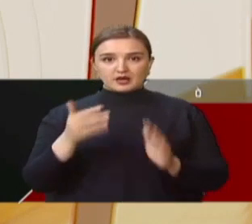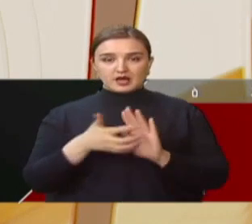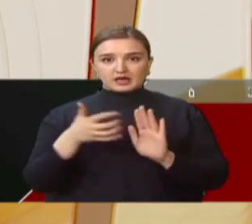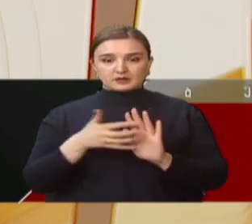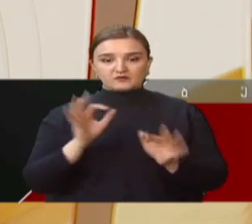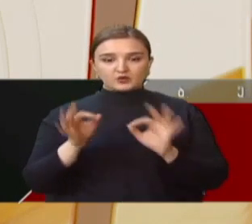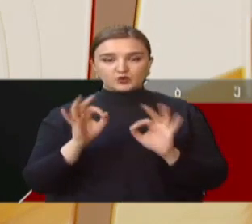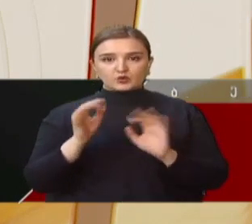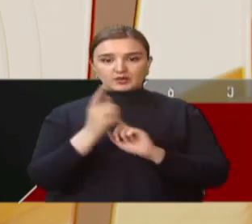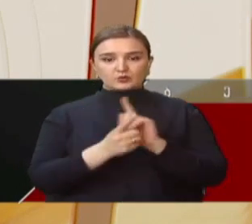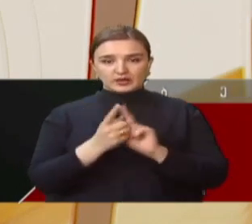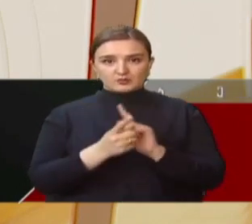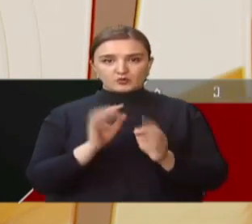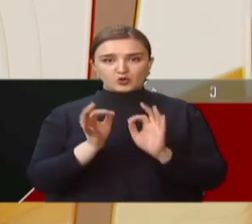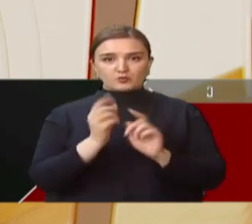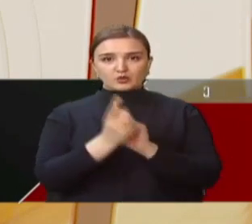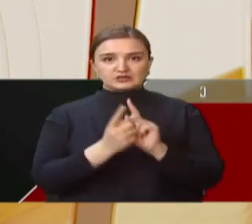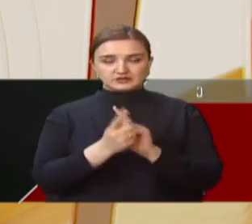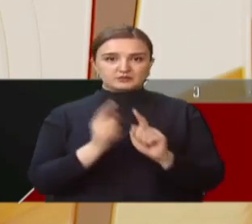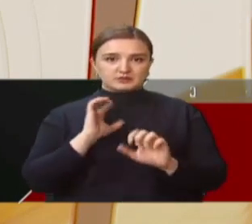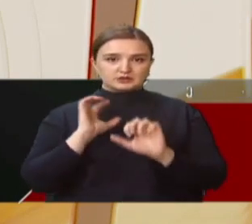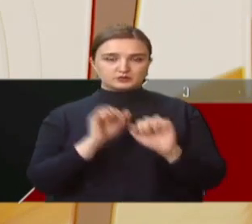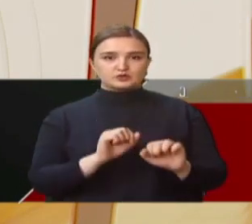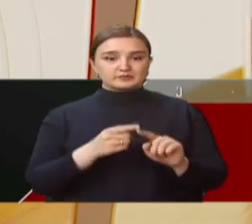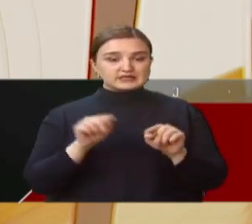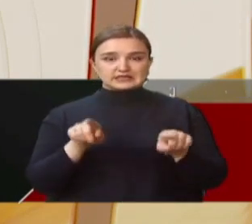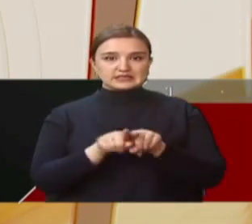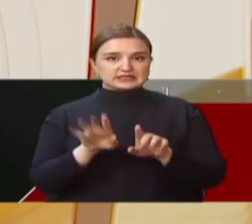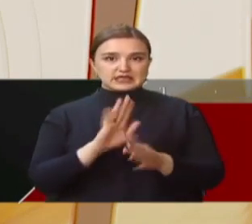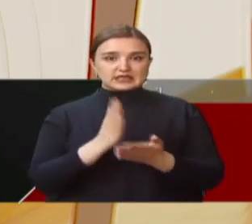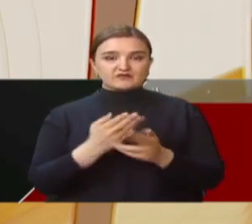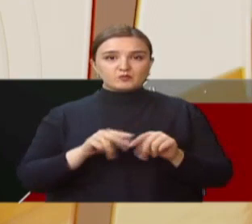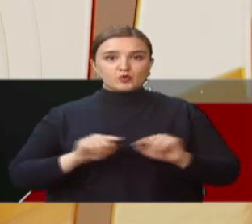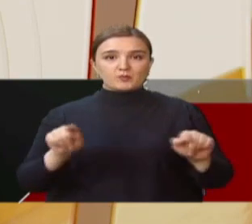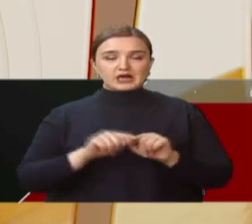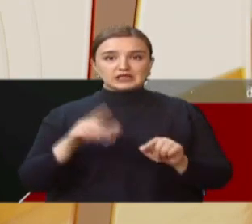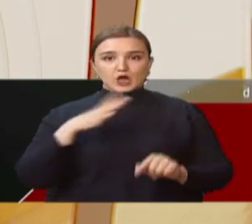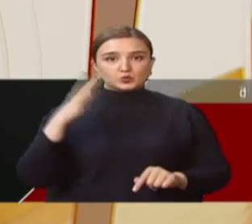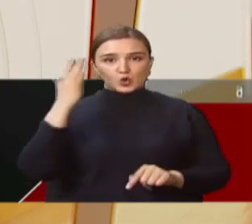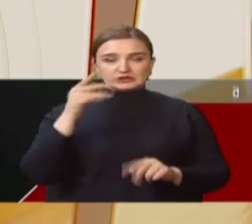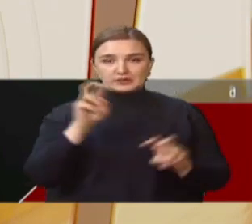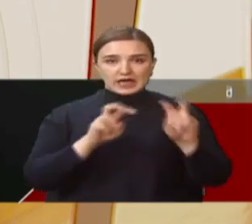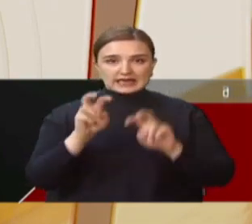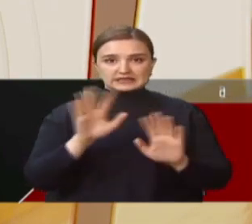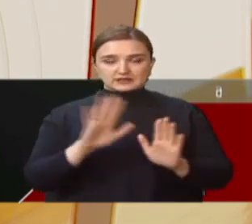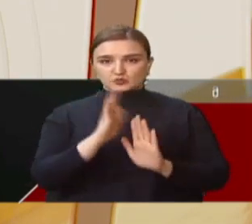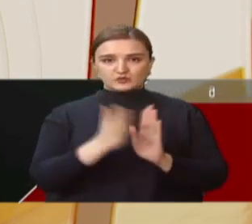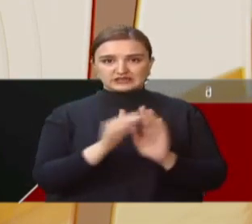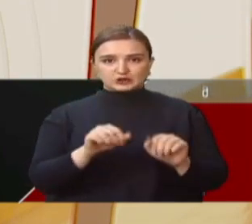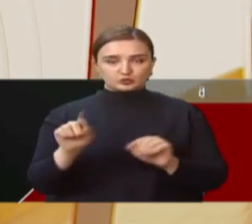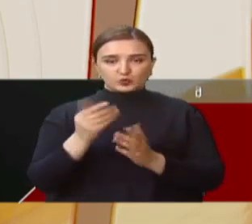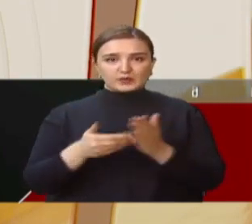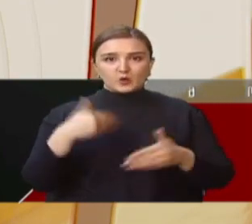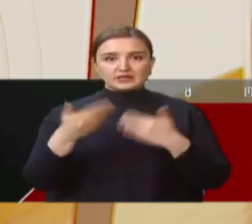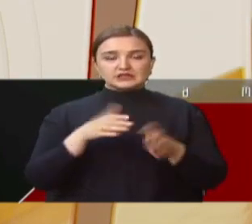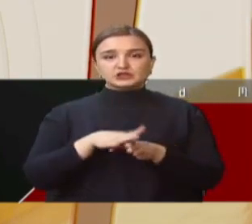normalul reformaze, normalul trulebaze, ta ucirot harima, dar mai sasi era, se sasi propaganda. Cartul ucineba, ki are edzeb, scoile, sasuale, basro, recomandacije,